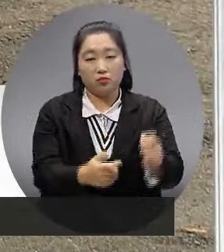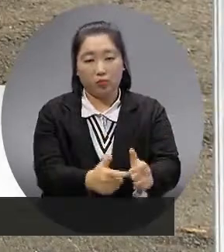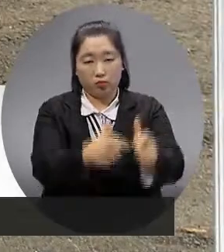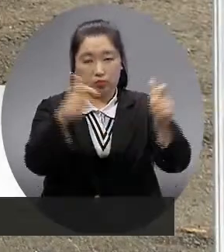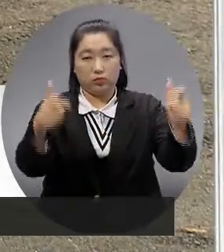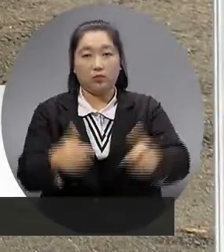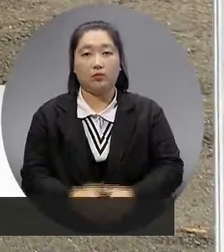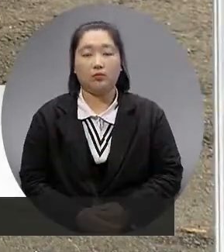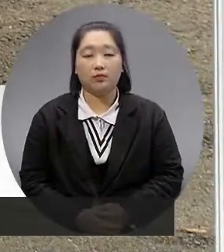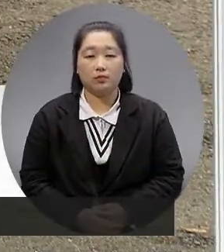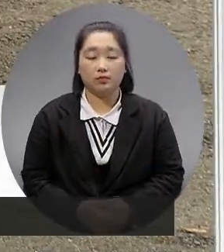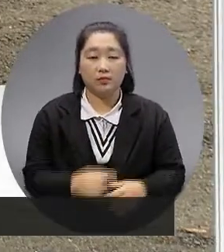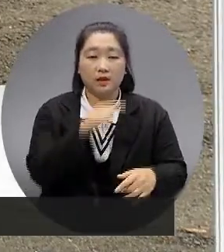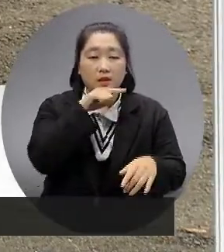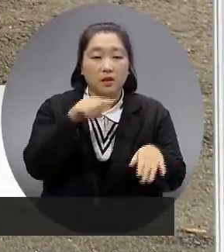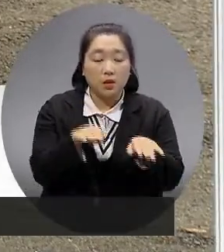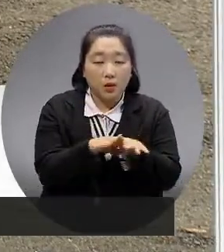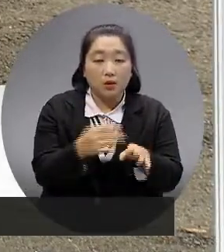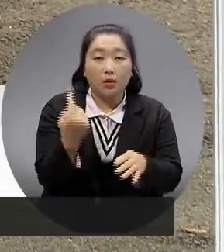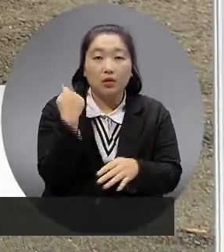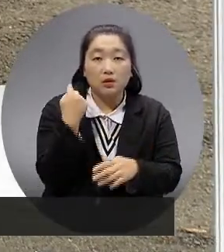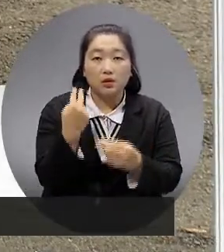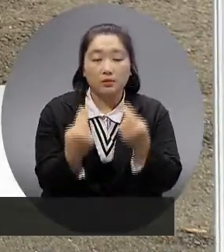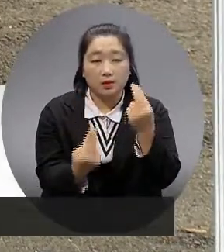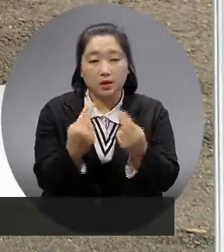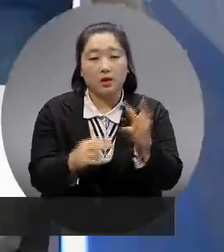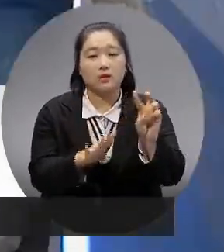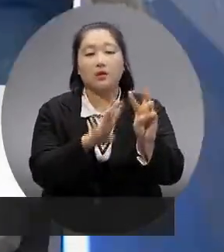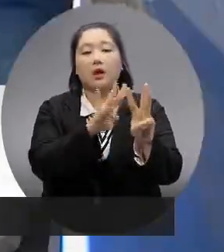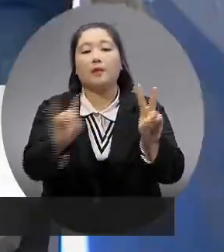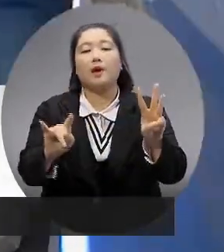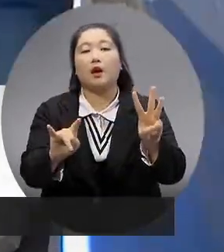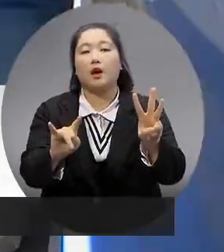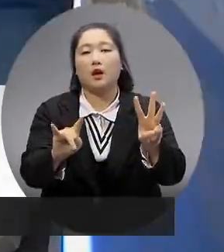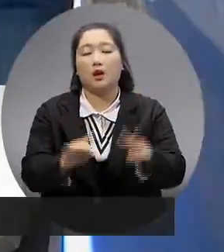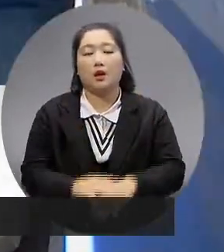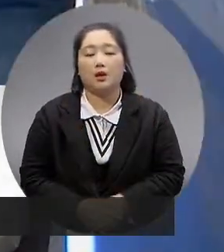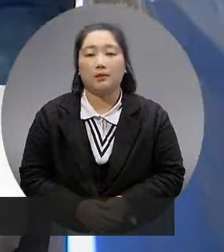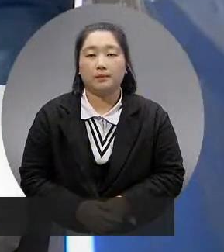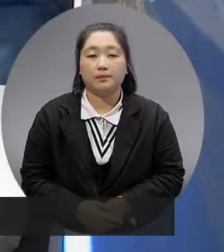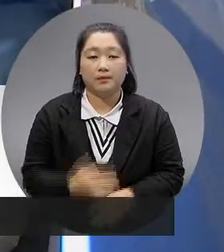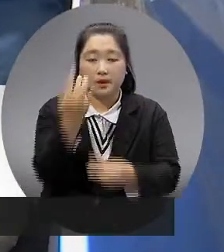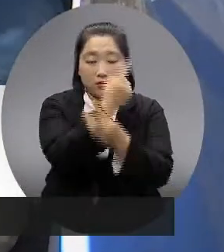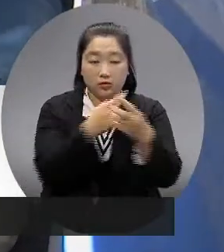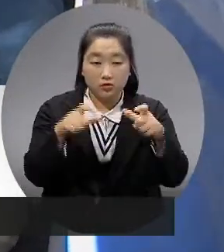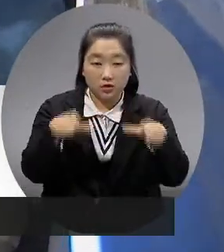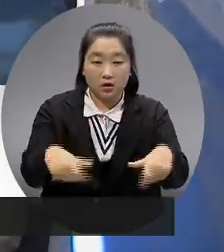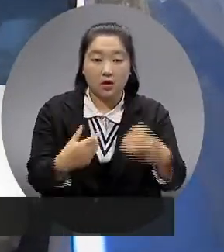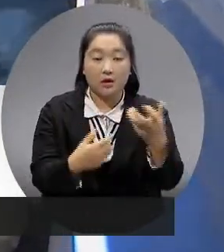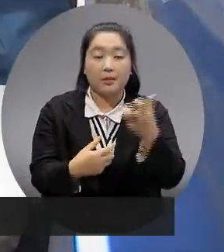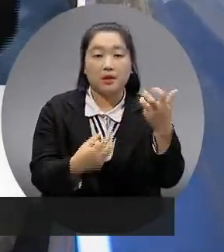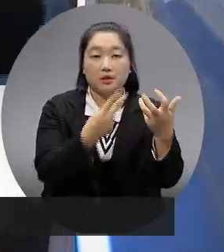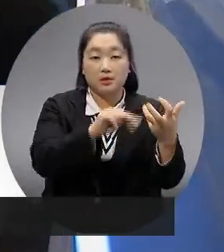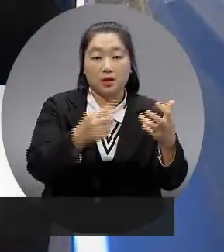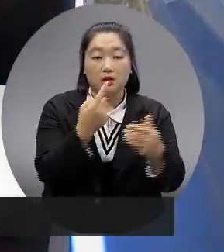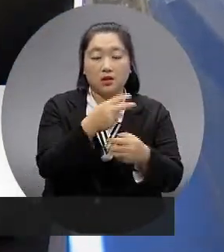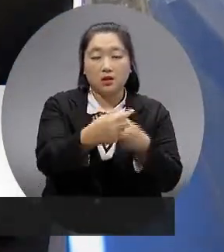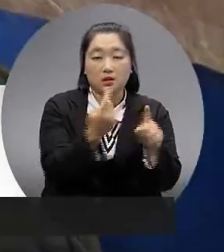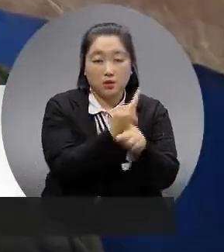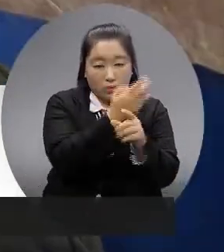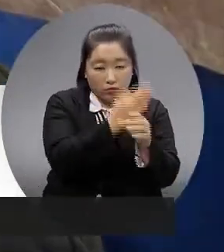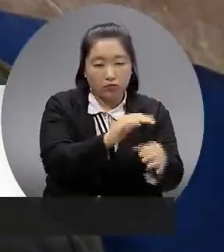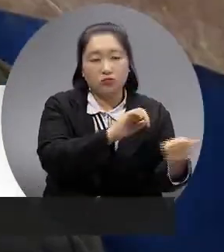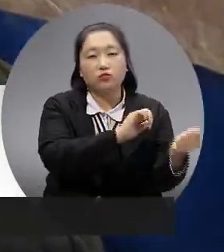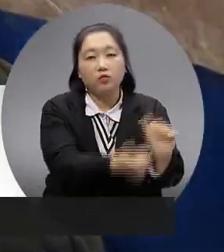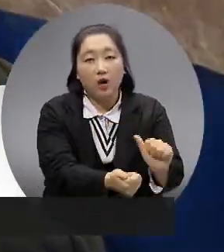늘었습니다. 일요일이던 전날에 비해서는 3배 가까이 늘었습니다. 청주 지역 80대가 입원 치료 중에 숨지면서